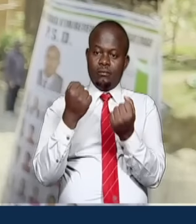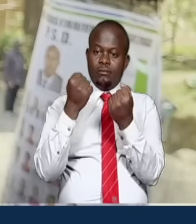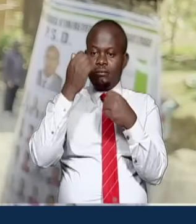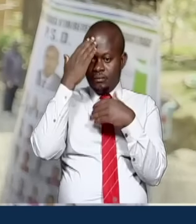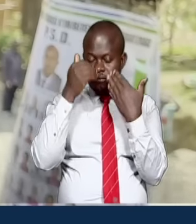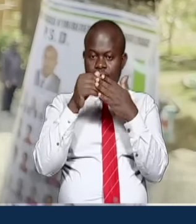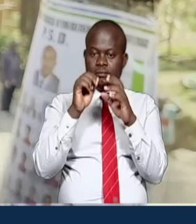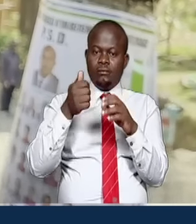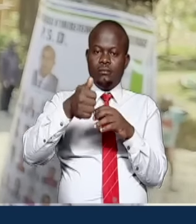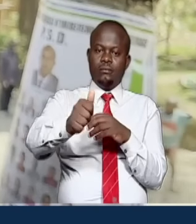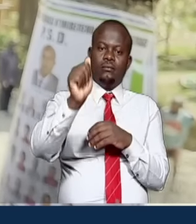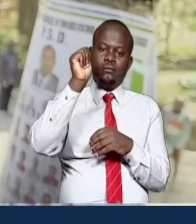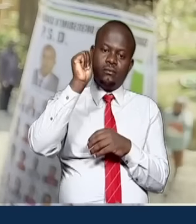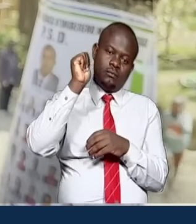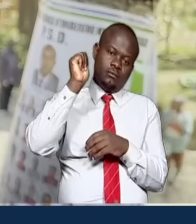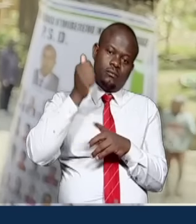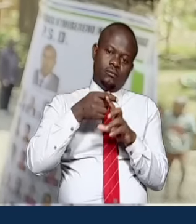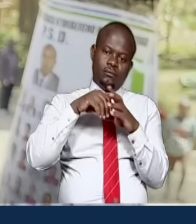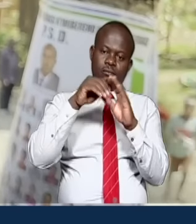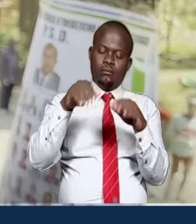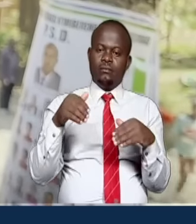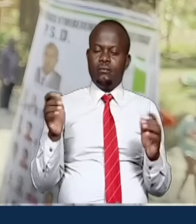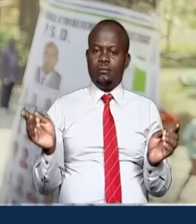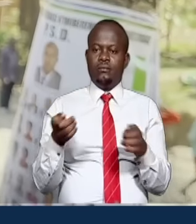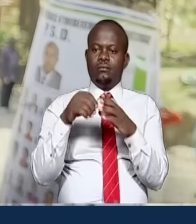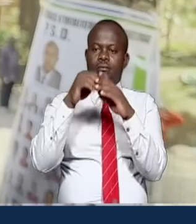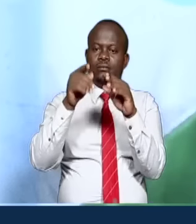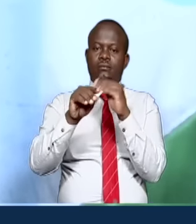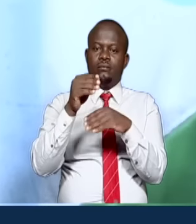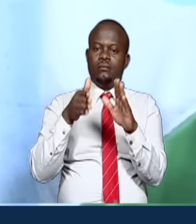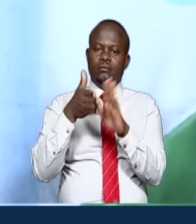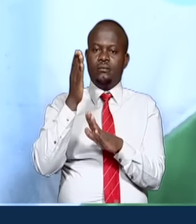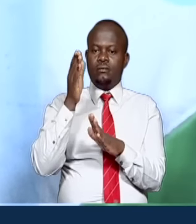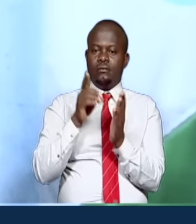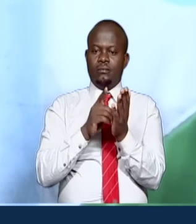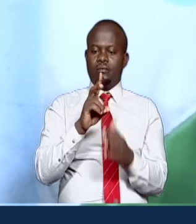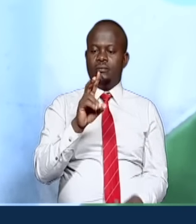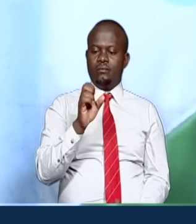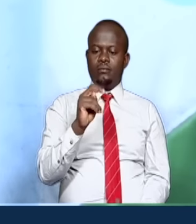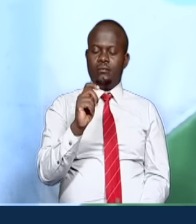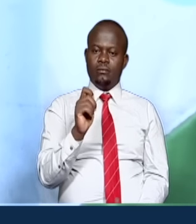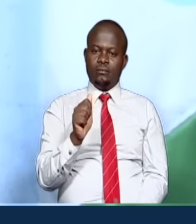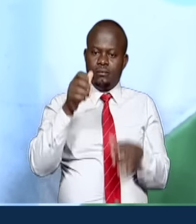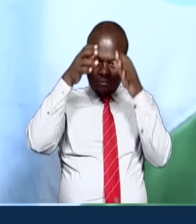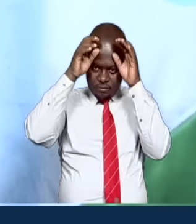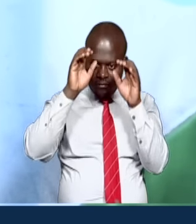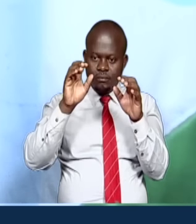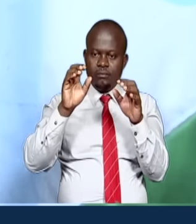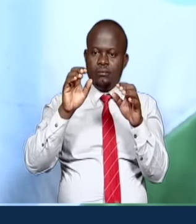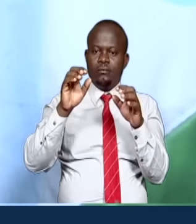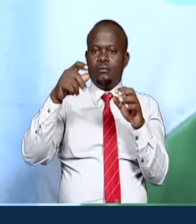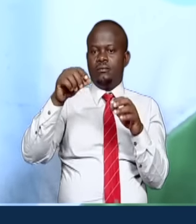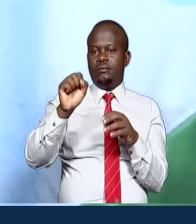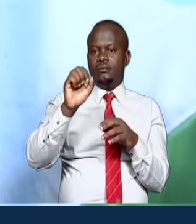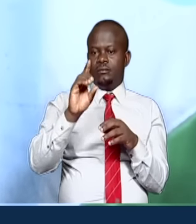ngo ibyo bituruka ku buhinzi n'ubworozi bigezwe ku isoko vuba. Dr. Vincent Biruta, perezida w'ishyaka Iharanira Demokarasi n'imibereho